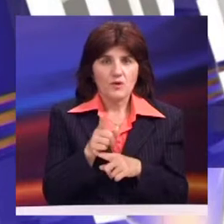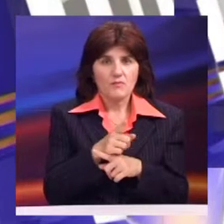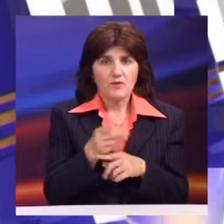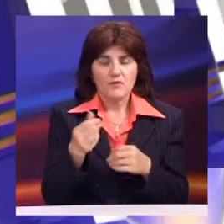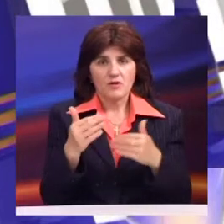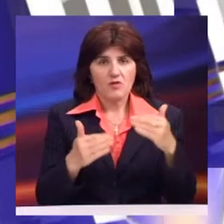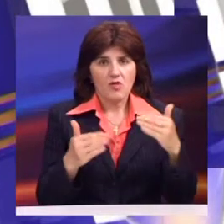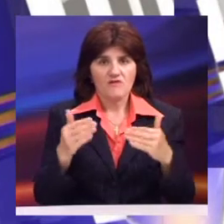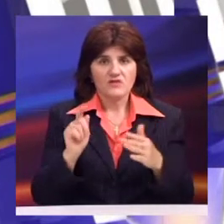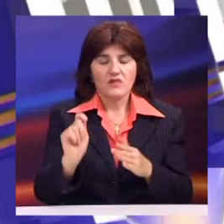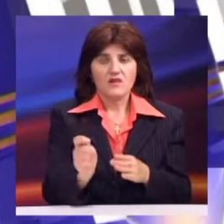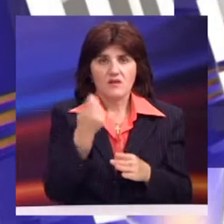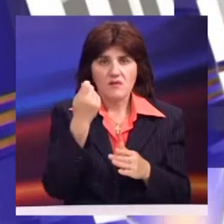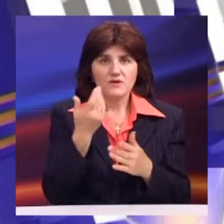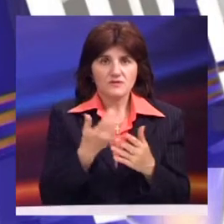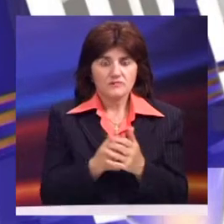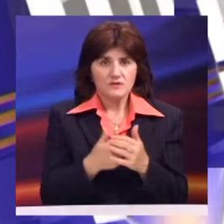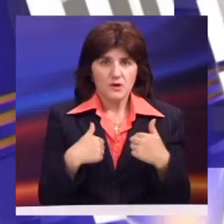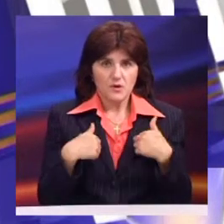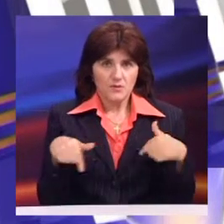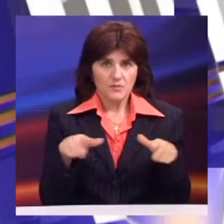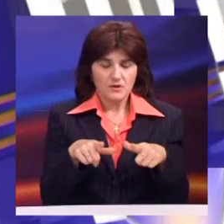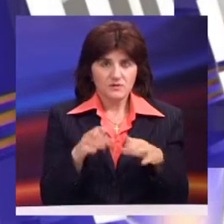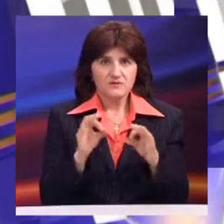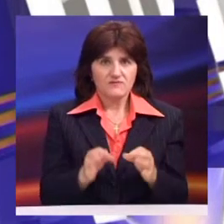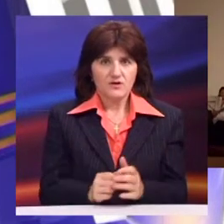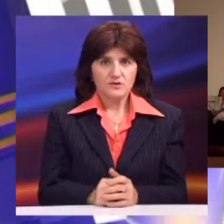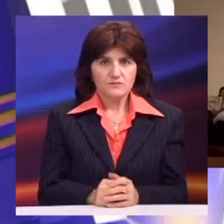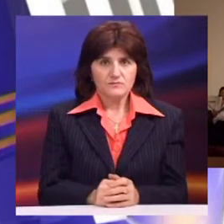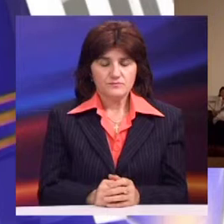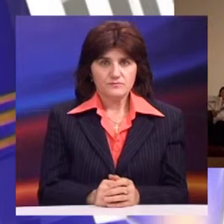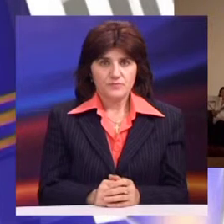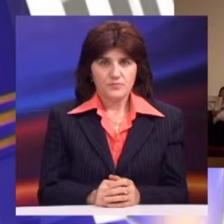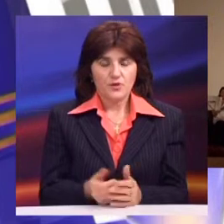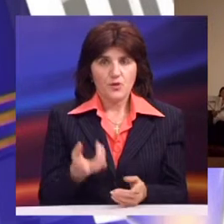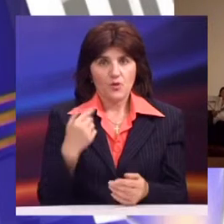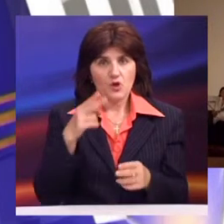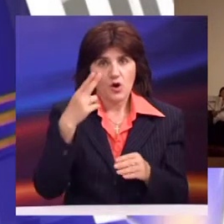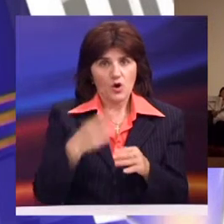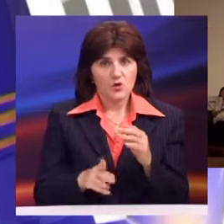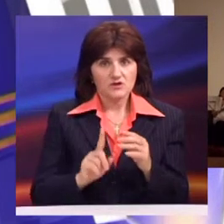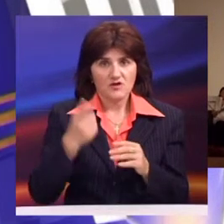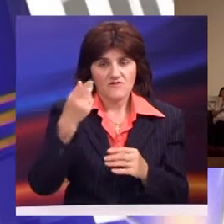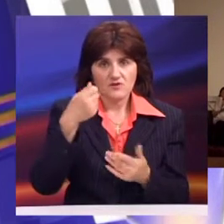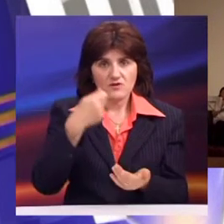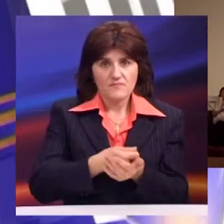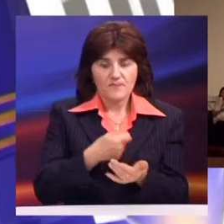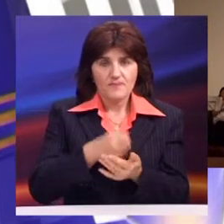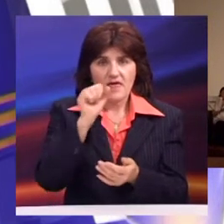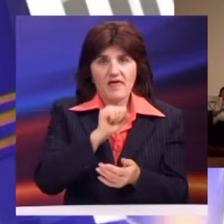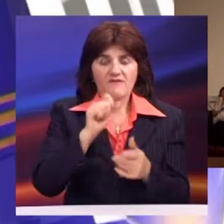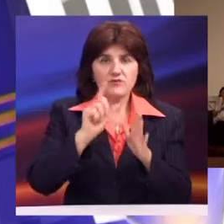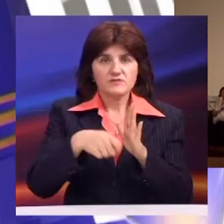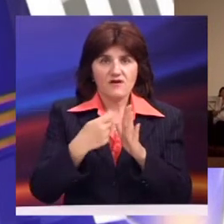korigujem i eto imamo i tu uz saradnik, mi ćemo to korigovati svakako. Za razliku od konačne visine budžeta